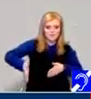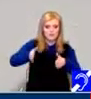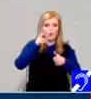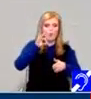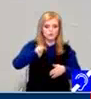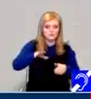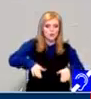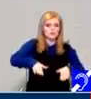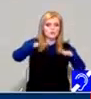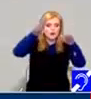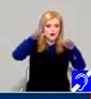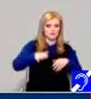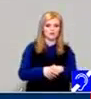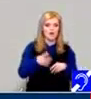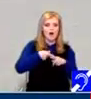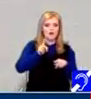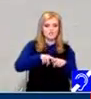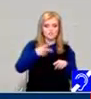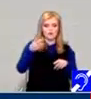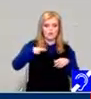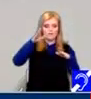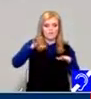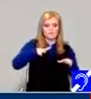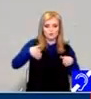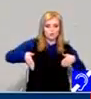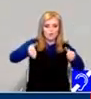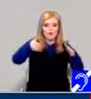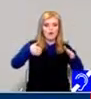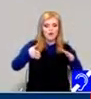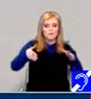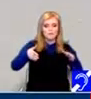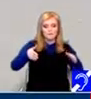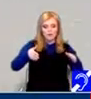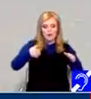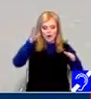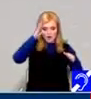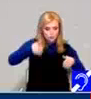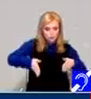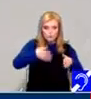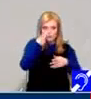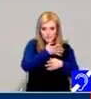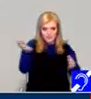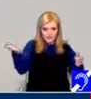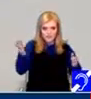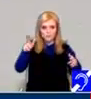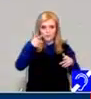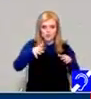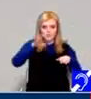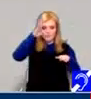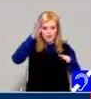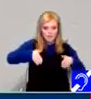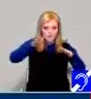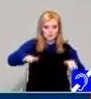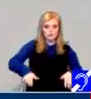drumul care face legătura între satul Căpeni și orașul Baraolt. E un drum pe care circulă zilnic zeci sau chiar sute de oameni. Acest drum, așa